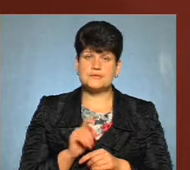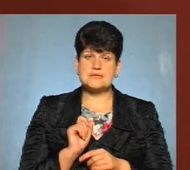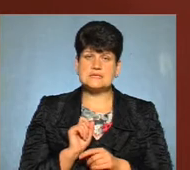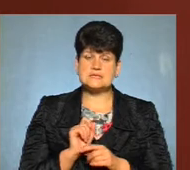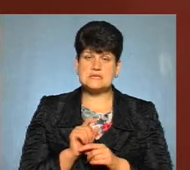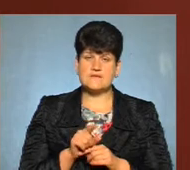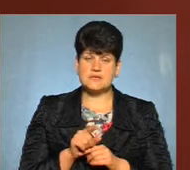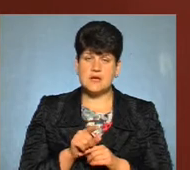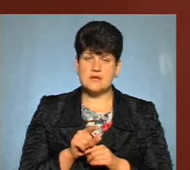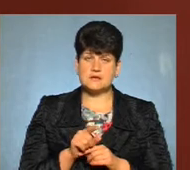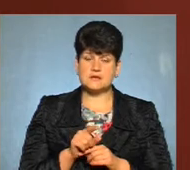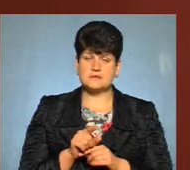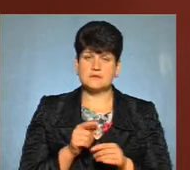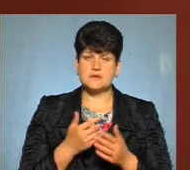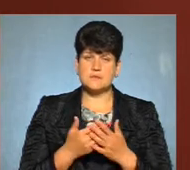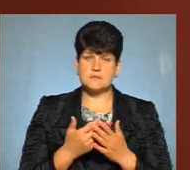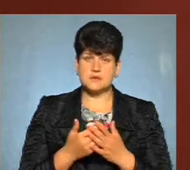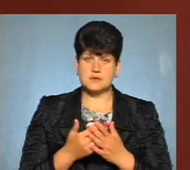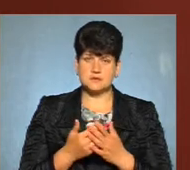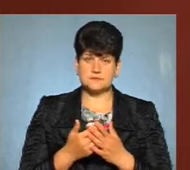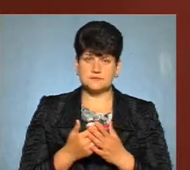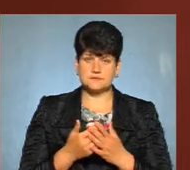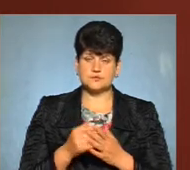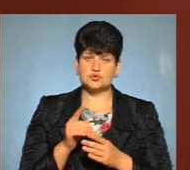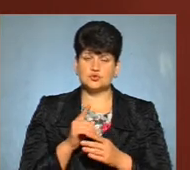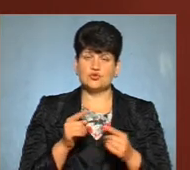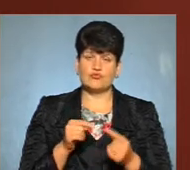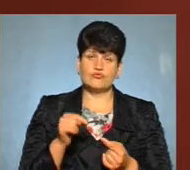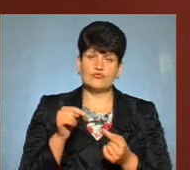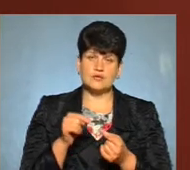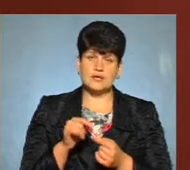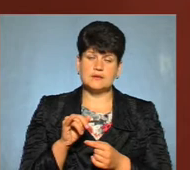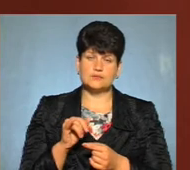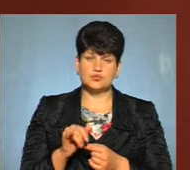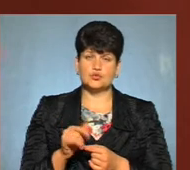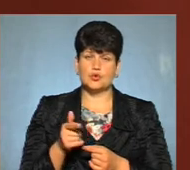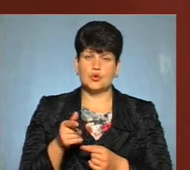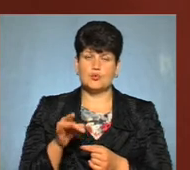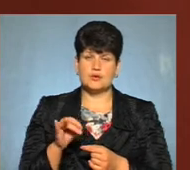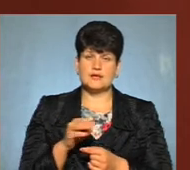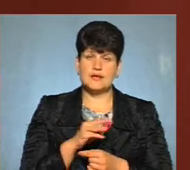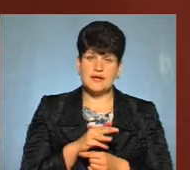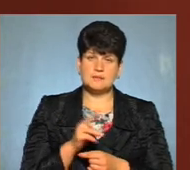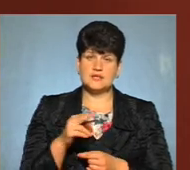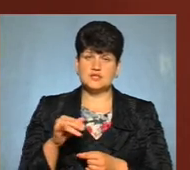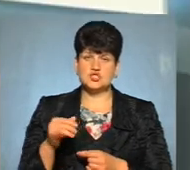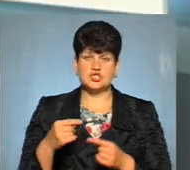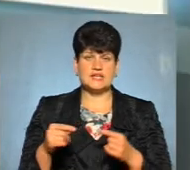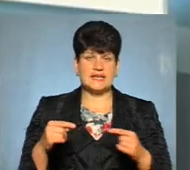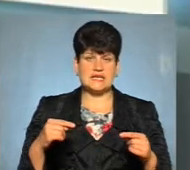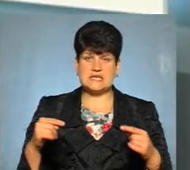завдання, наприклад, щодо визначення імуноглобулінів М і G – це різні.